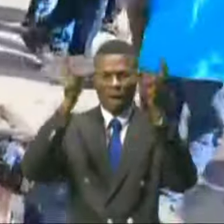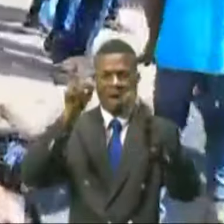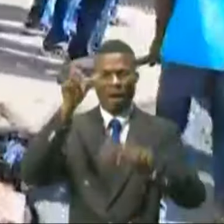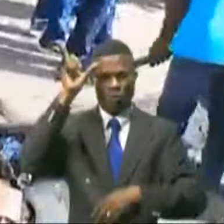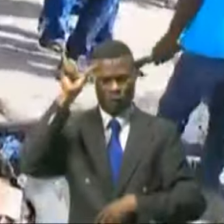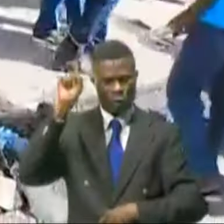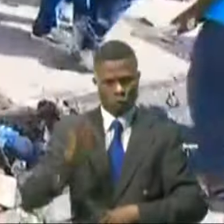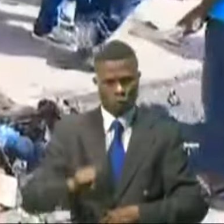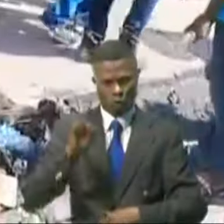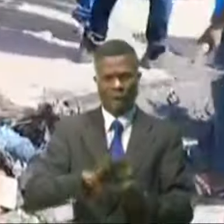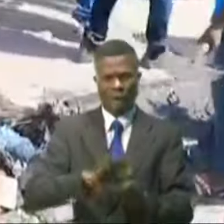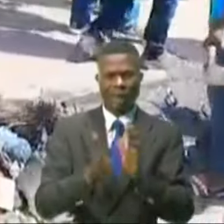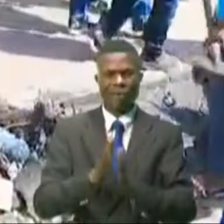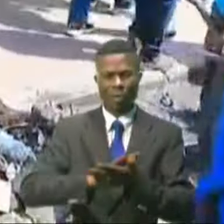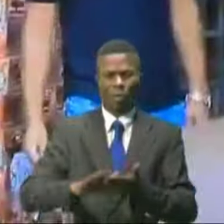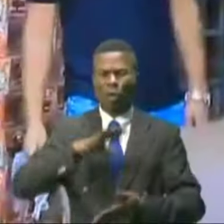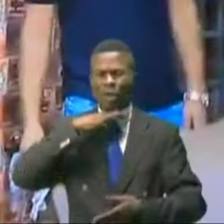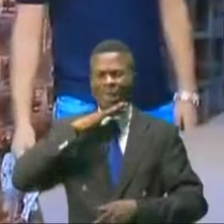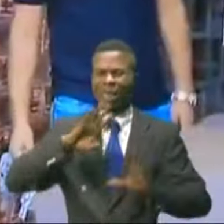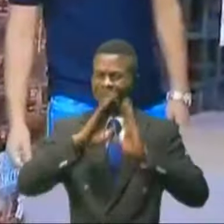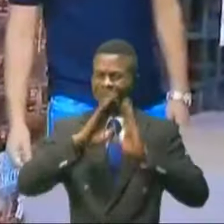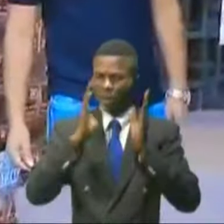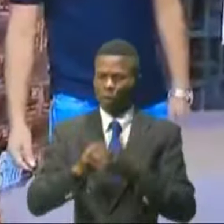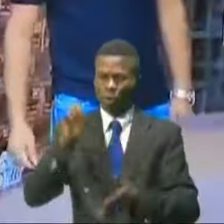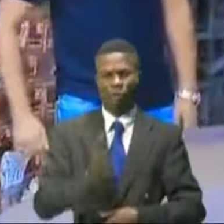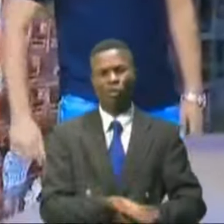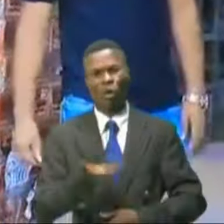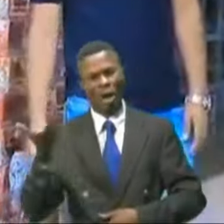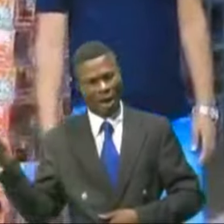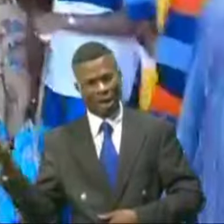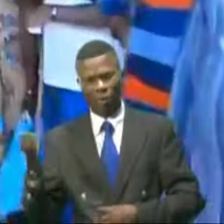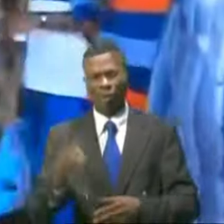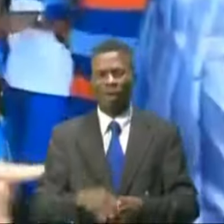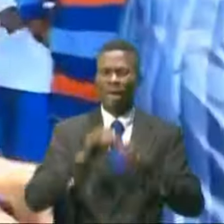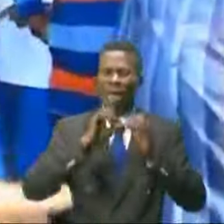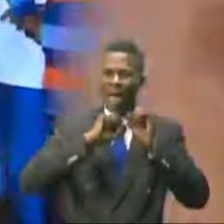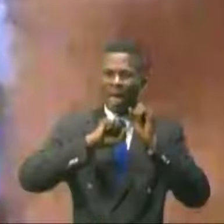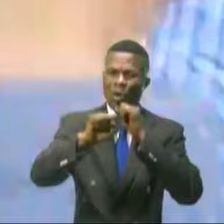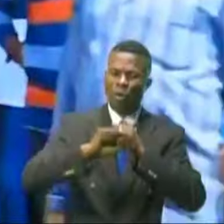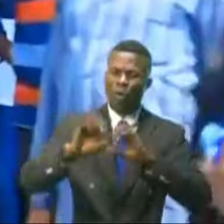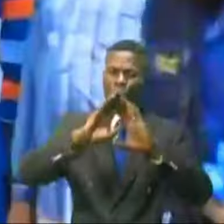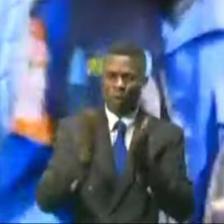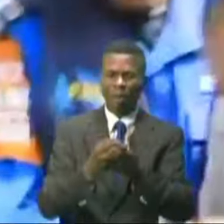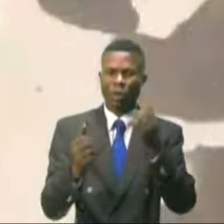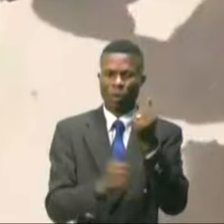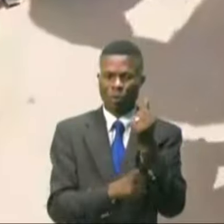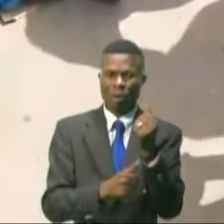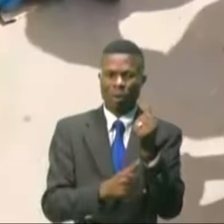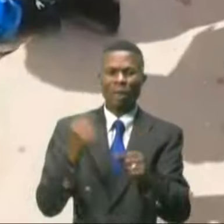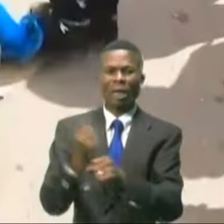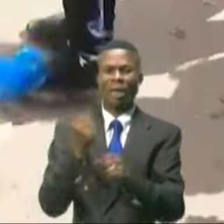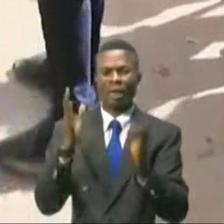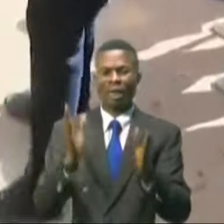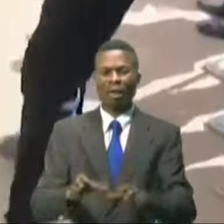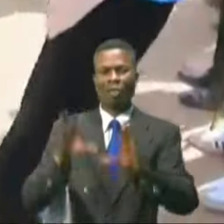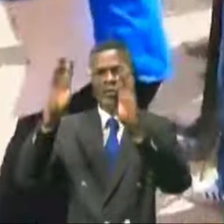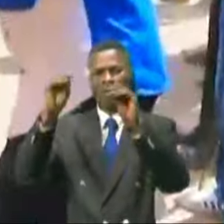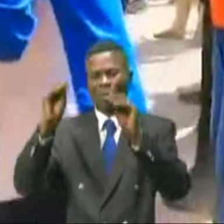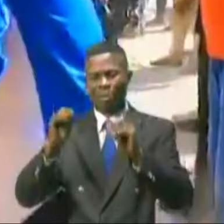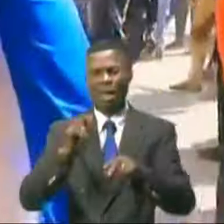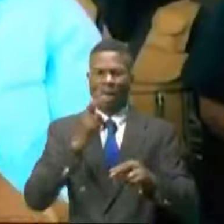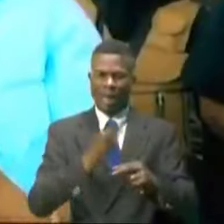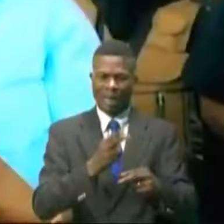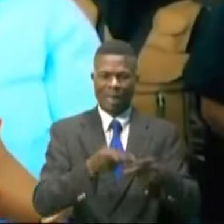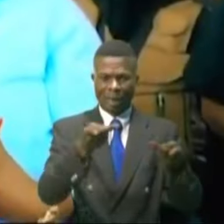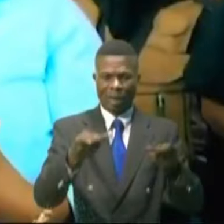des immondices, l'honorable Joyce Chanza a sensibilisé les tenanciers des magasins de garder leurs milieux propres. Les